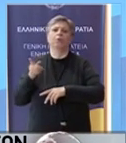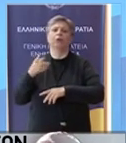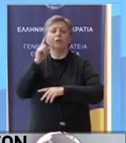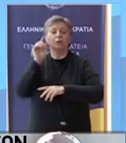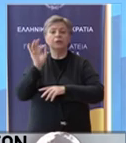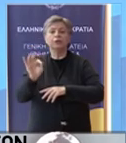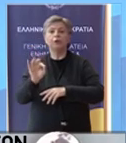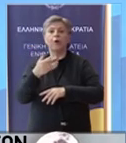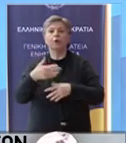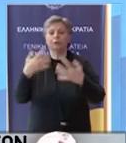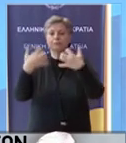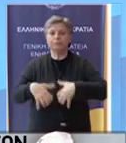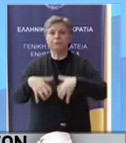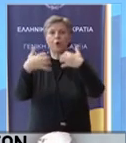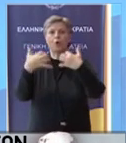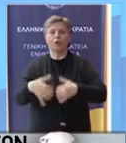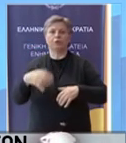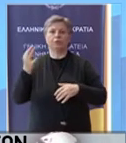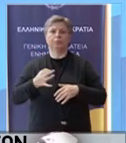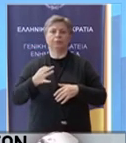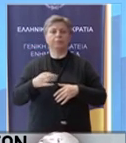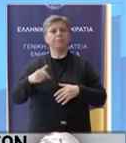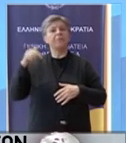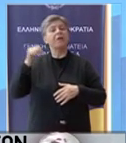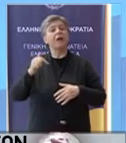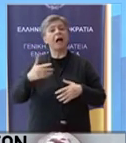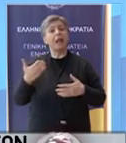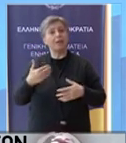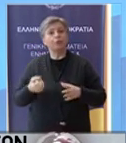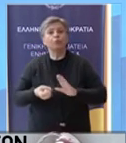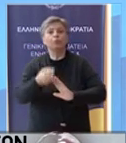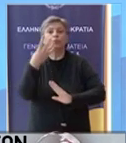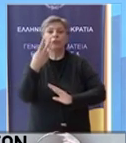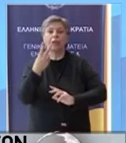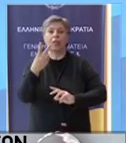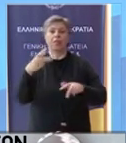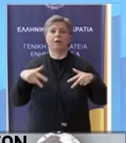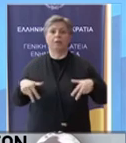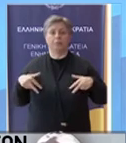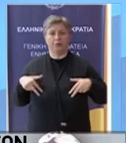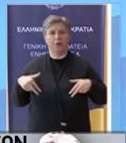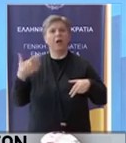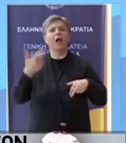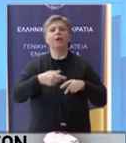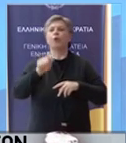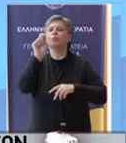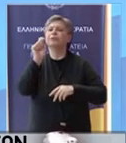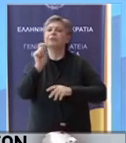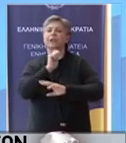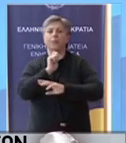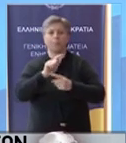αύξηση των υπουργών που είδατε έχει να κάνει και με την συγκρότηση δύο νέων υπουργείων, δηλαδή του Υπουργείου Ψηφιακής Πολιτικής και του